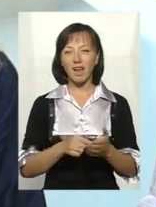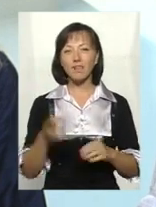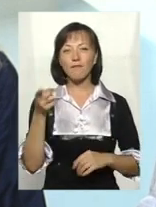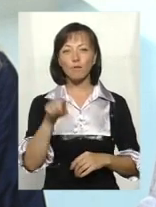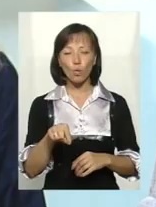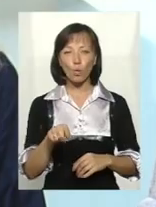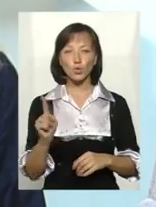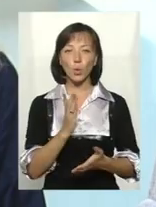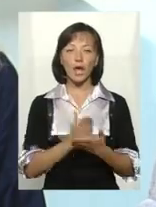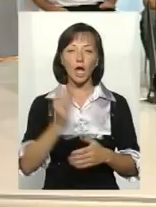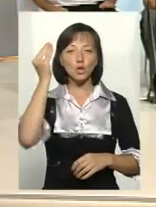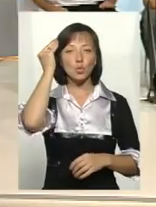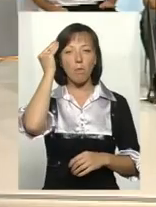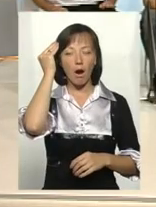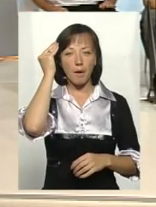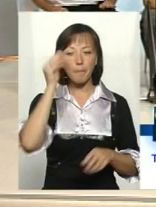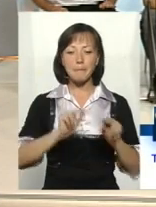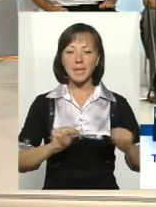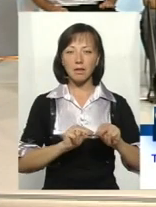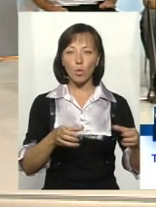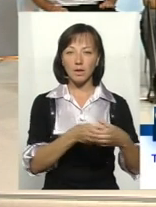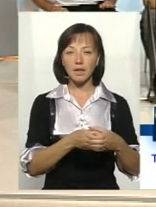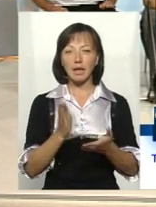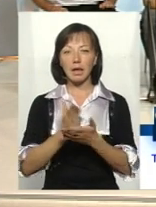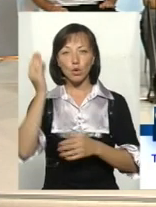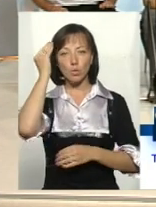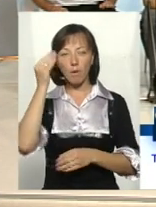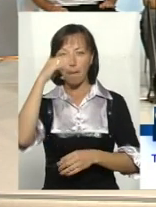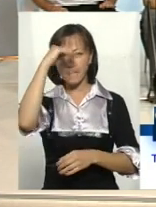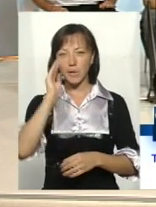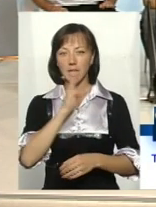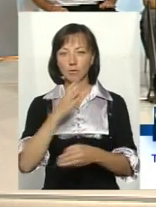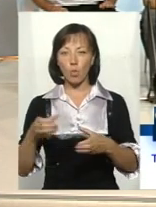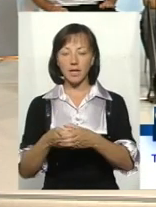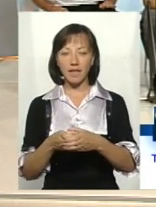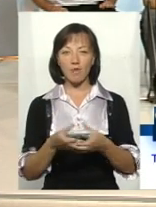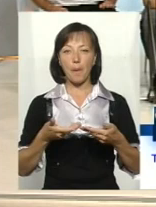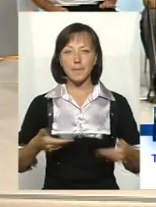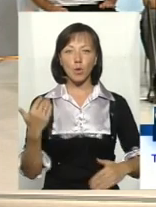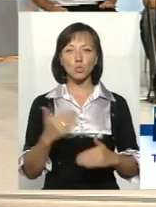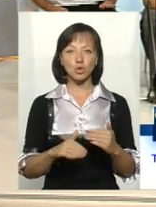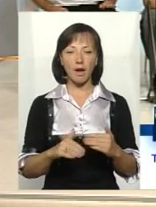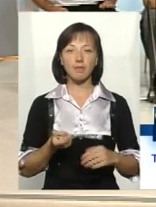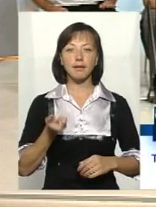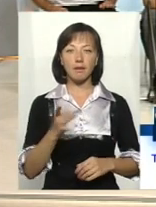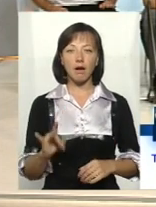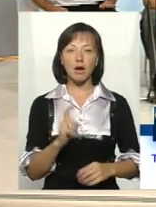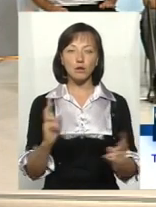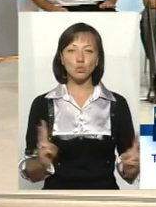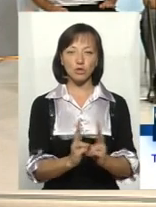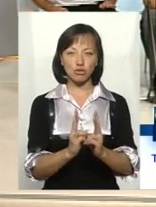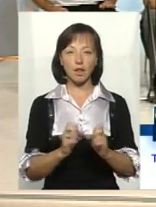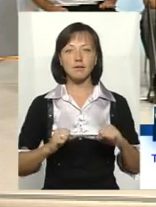що є думка педагогічного колективу, є думка батьківського колективу. Ми вже кілька разів